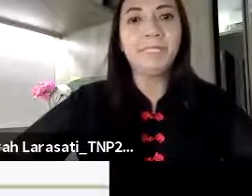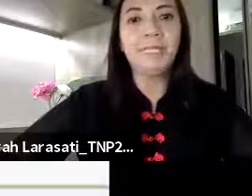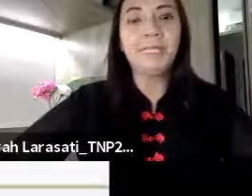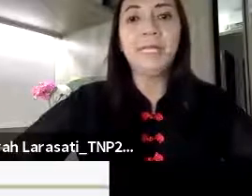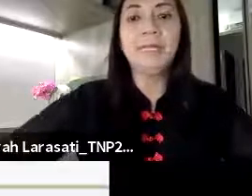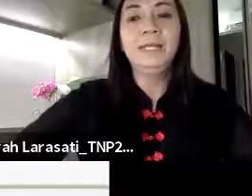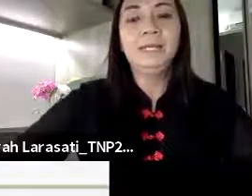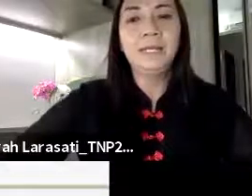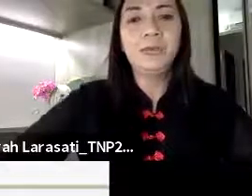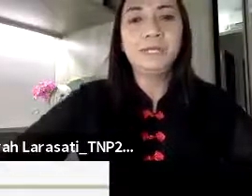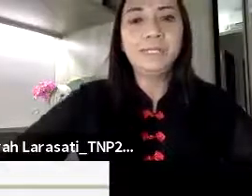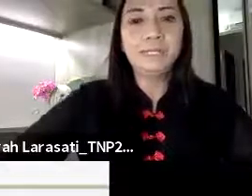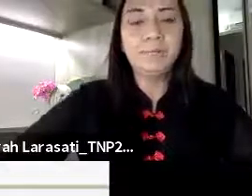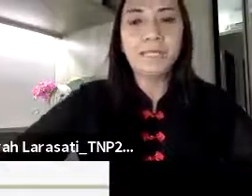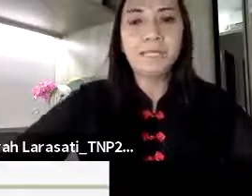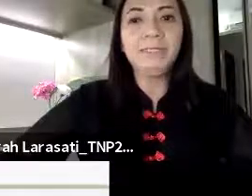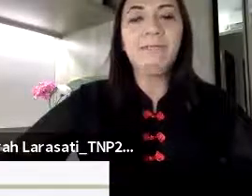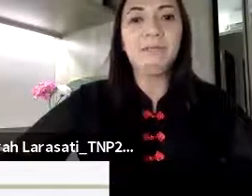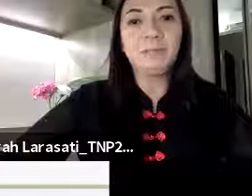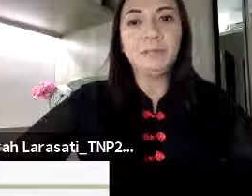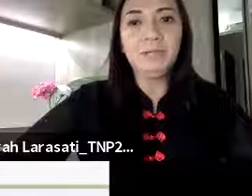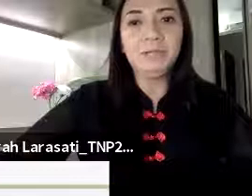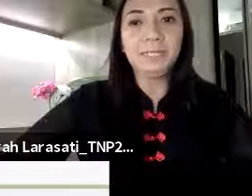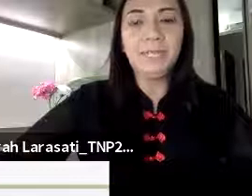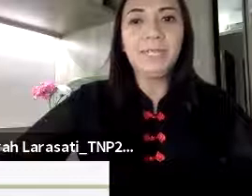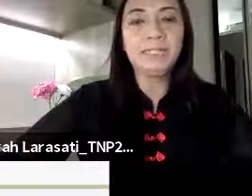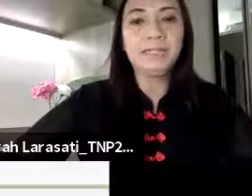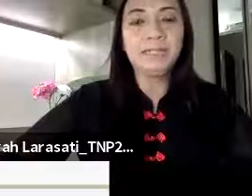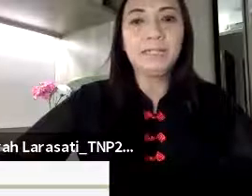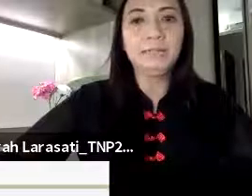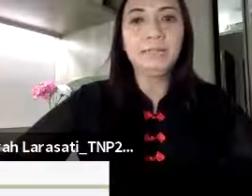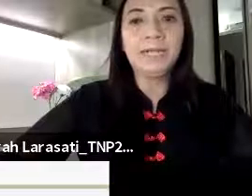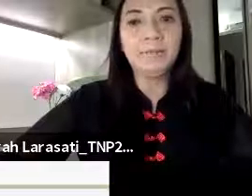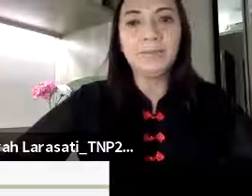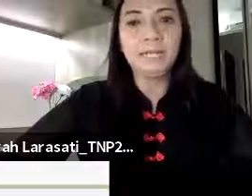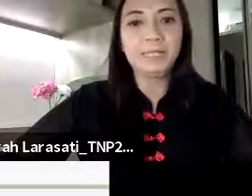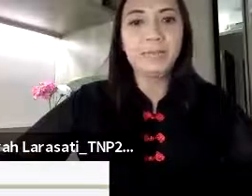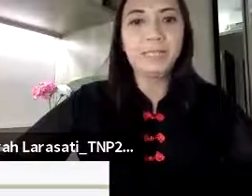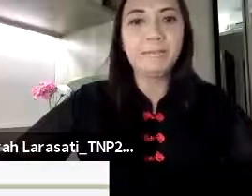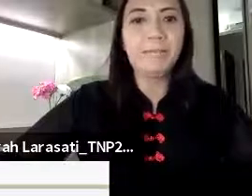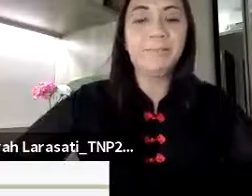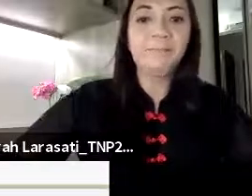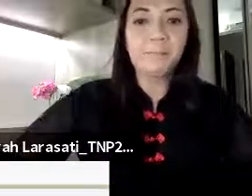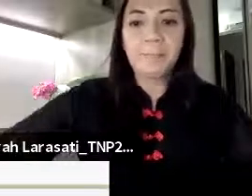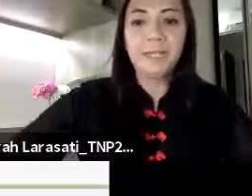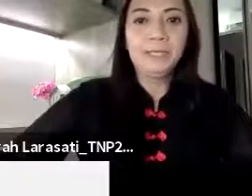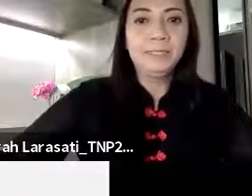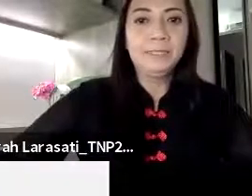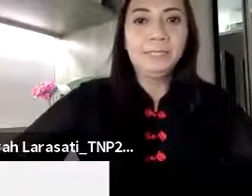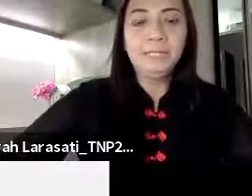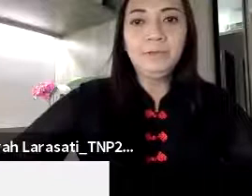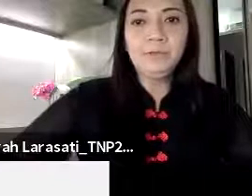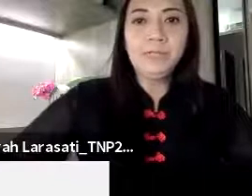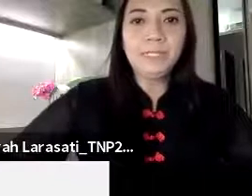dan kira-kira rekomendasi ke depannya untuk perlindungan sosial yang lebih baik bagi mereka seperti apa.